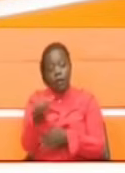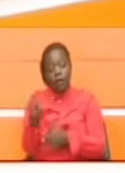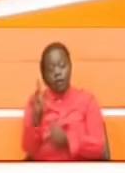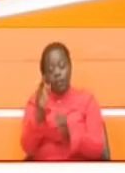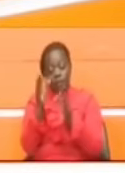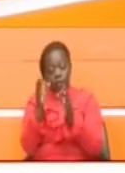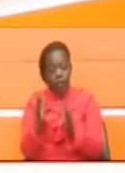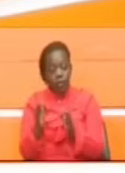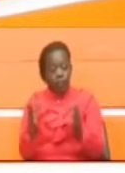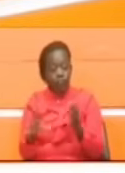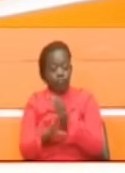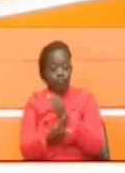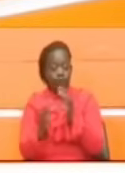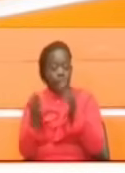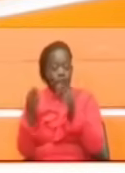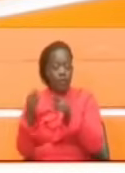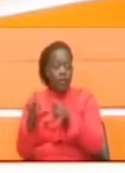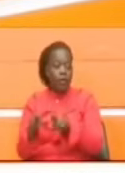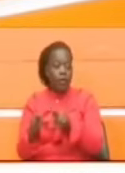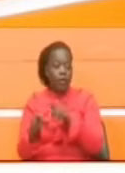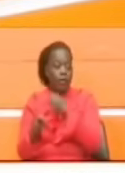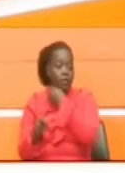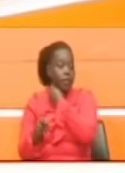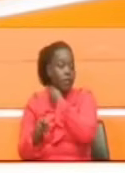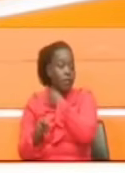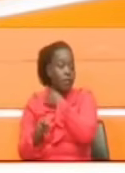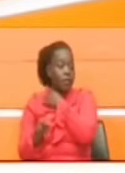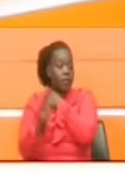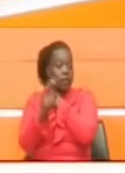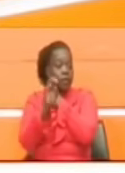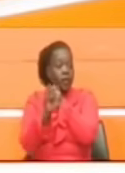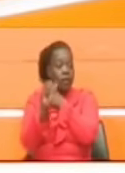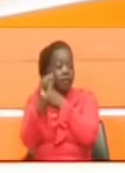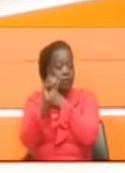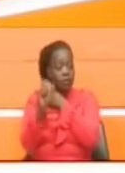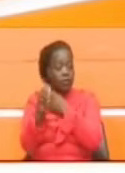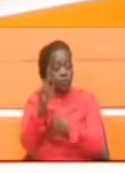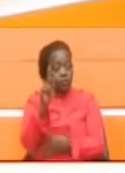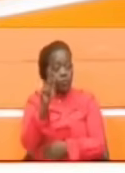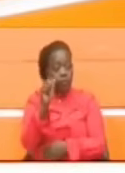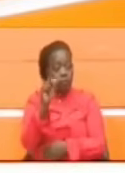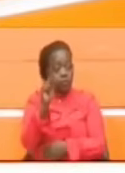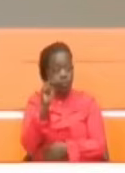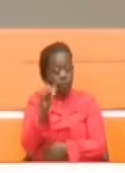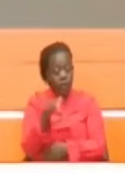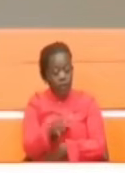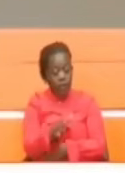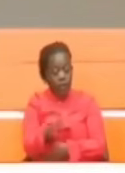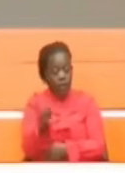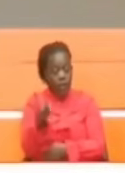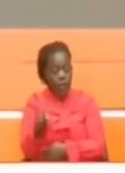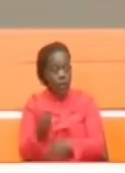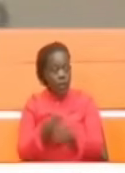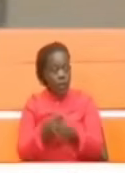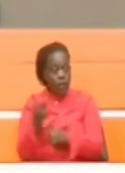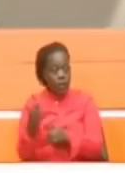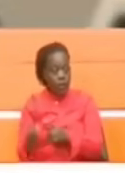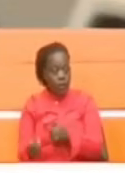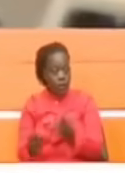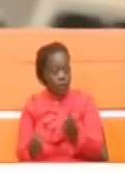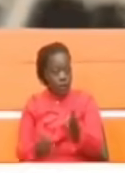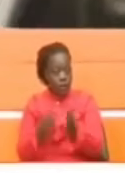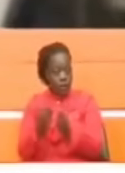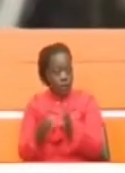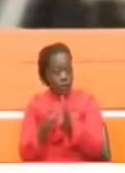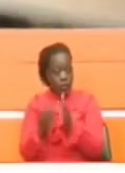bingi. Obunyazi buno bwabadde ku Esokona wano mu kibuga Kampala. kano ke katambi akakotira kamera